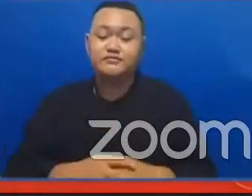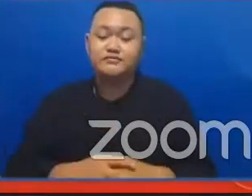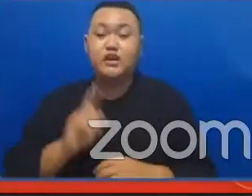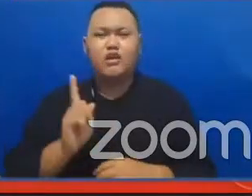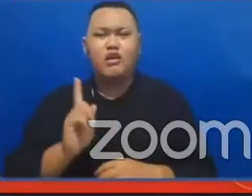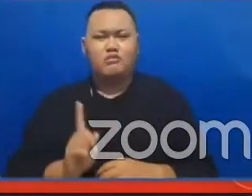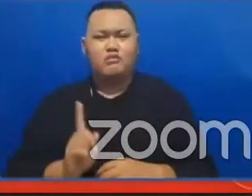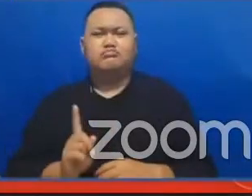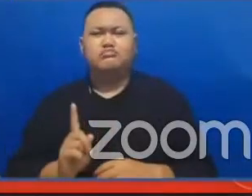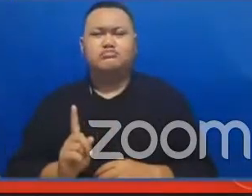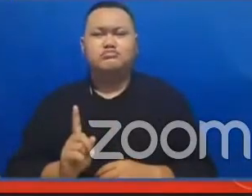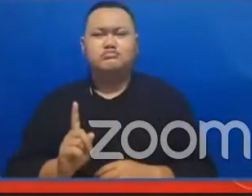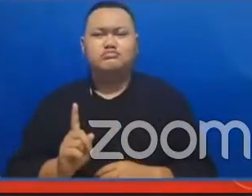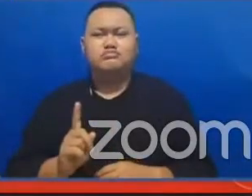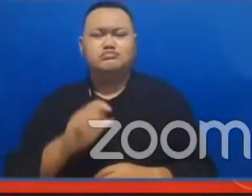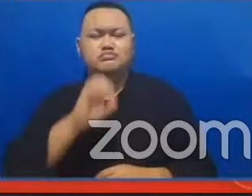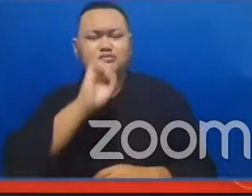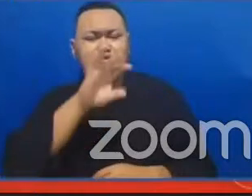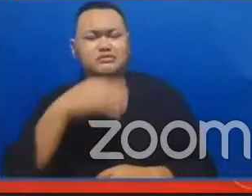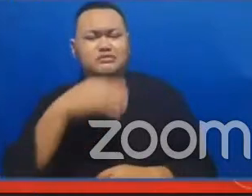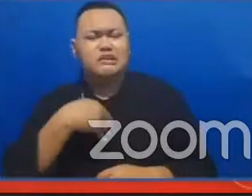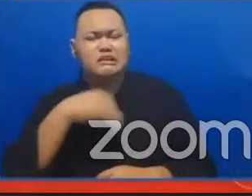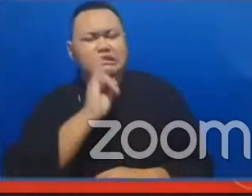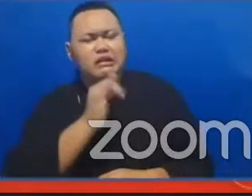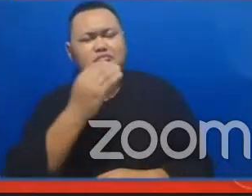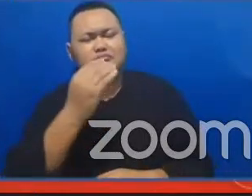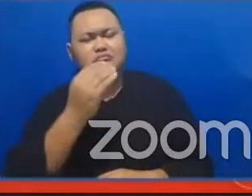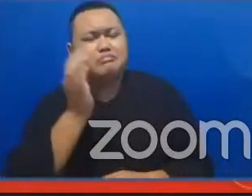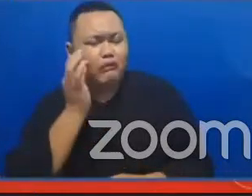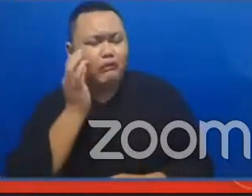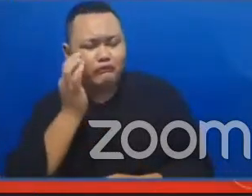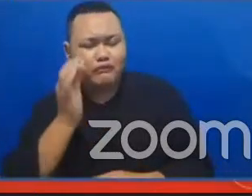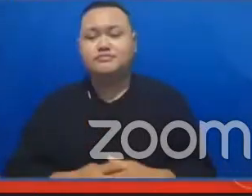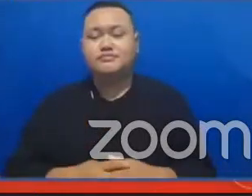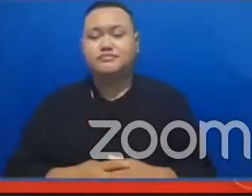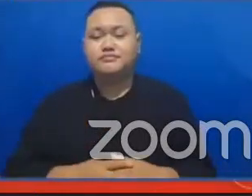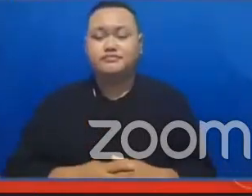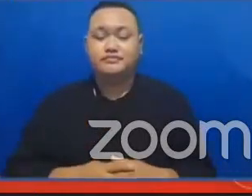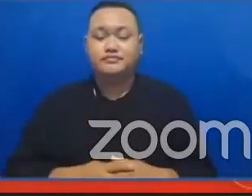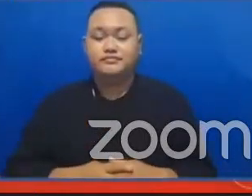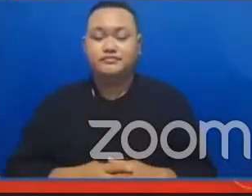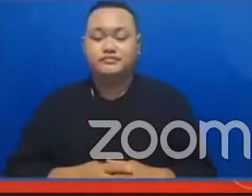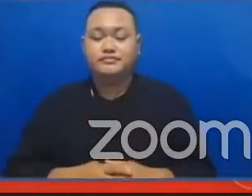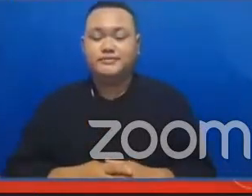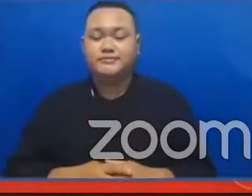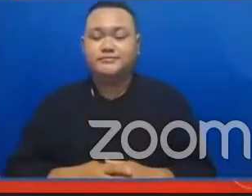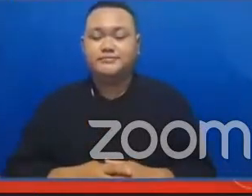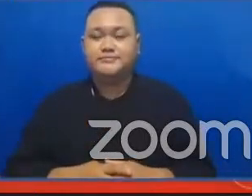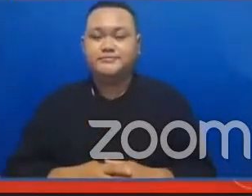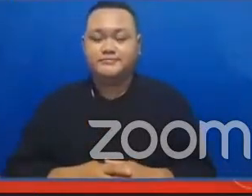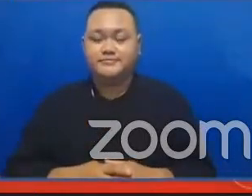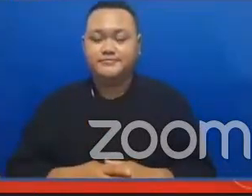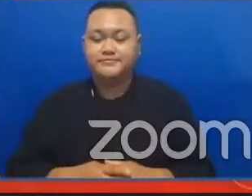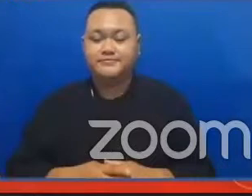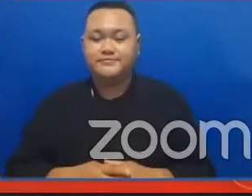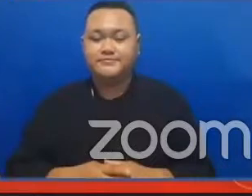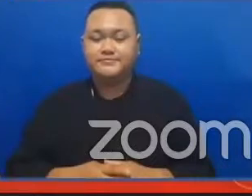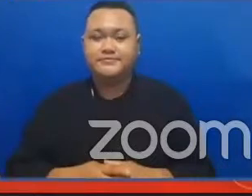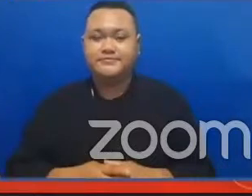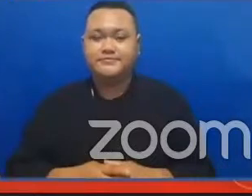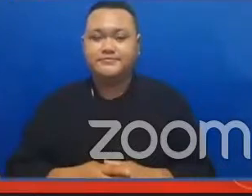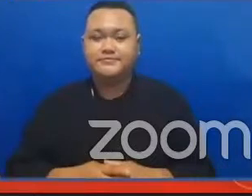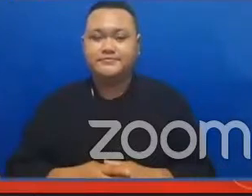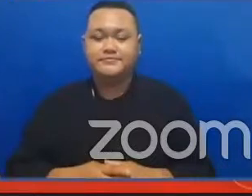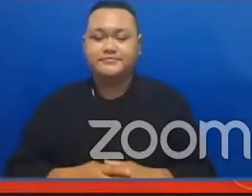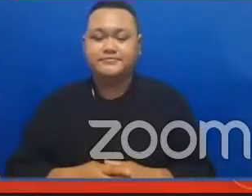apabila ada hal-hal yang tidak berkenan dari apa yang saya sampaikan pada kesempatan mengawali kegiatan webinar